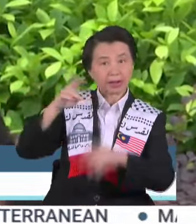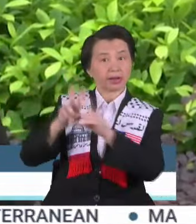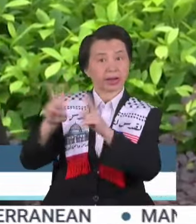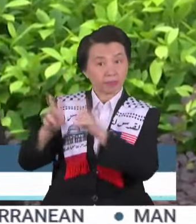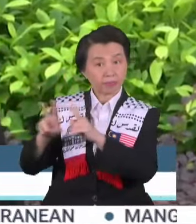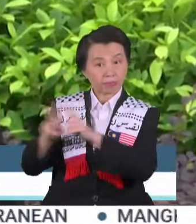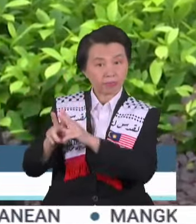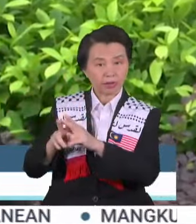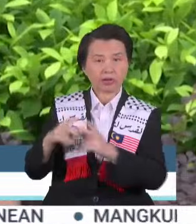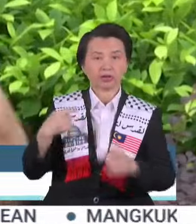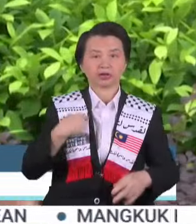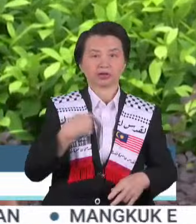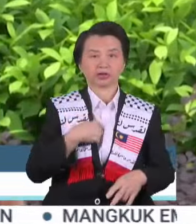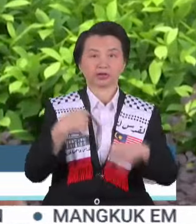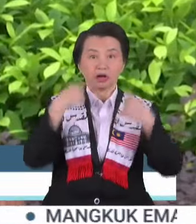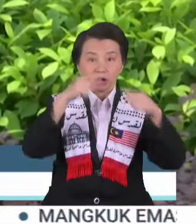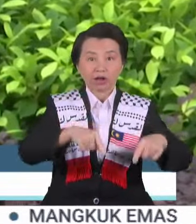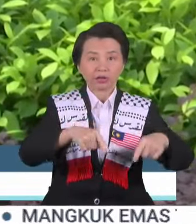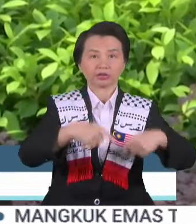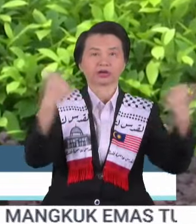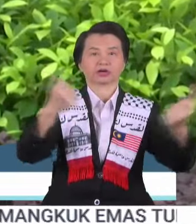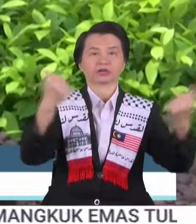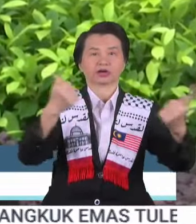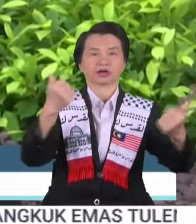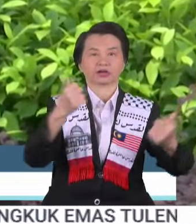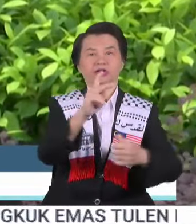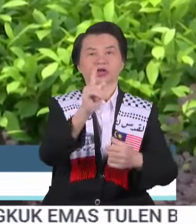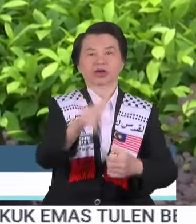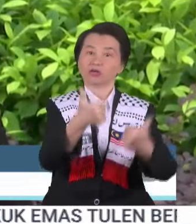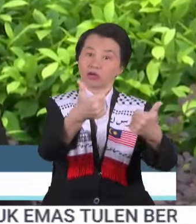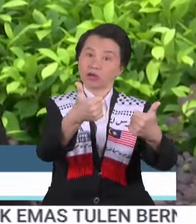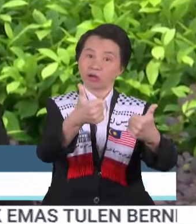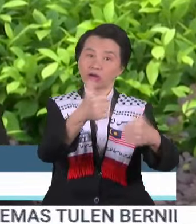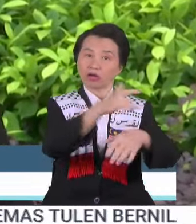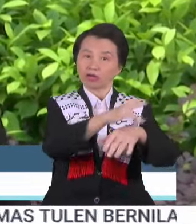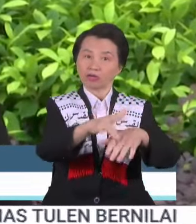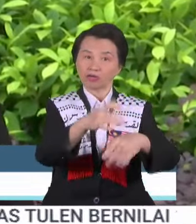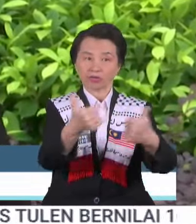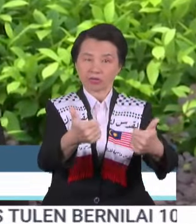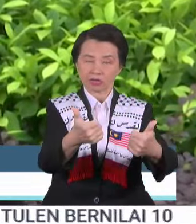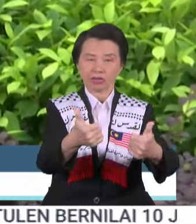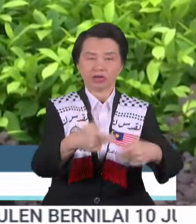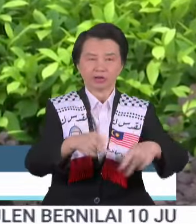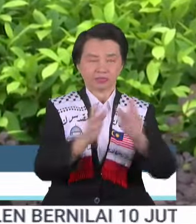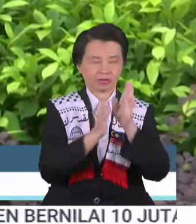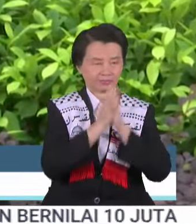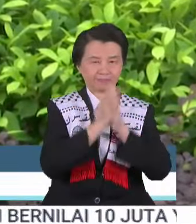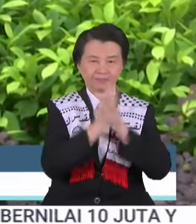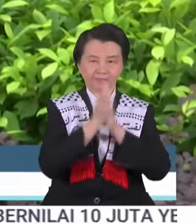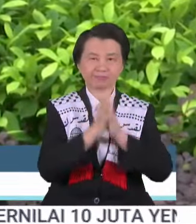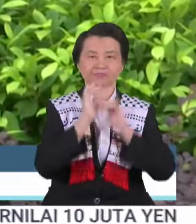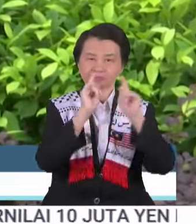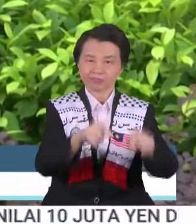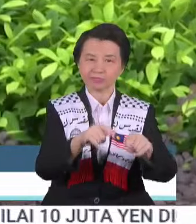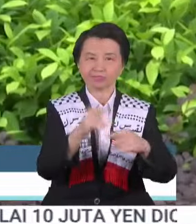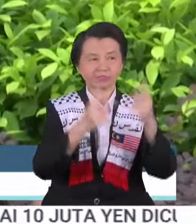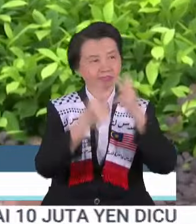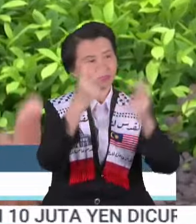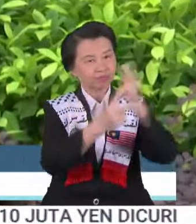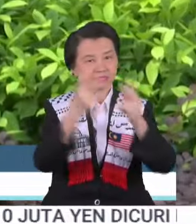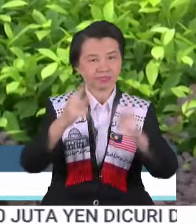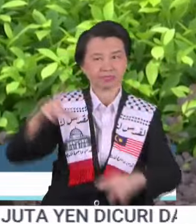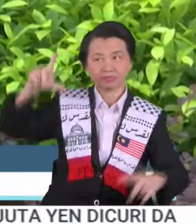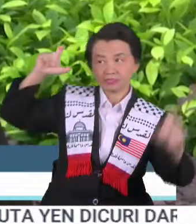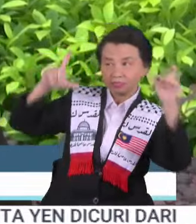suasana raya kat KL ni, tak ramai orang. Jadi peluang ni kita ambil untuk kita